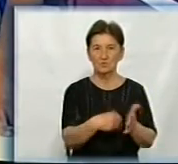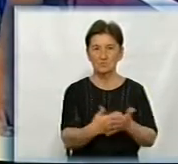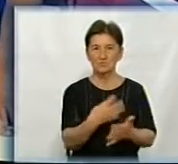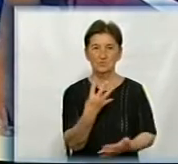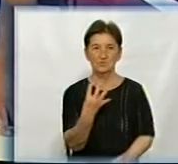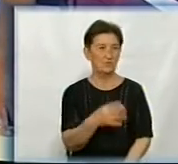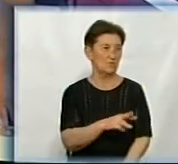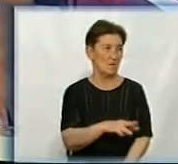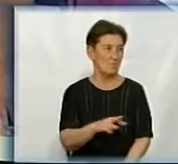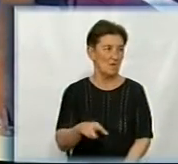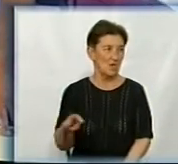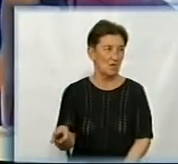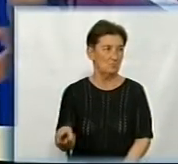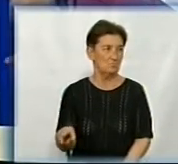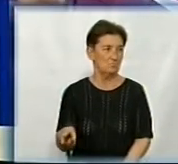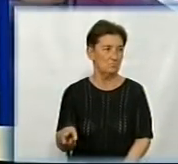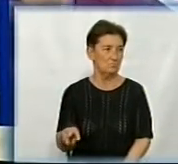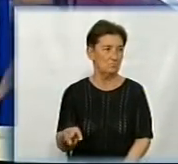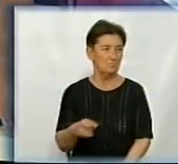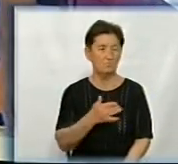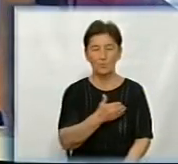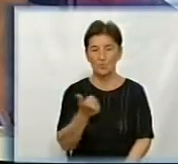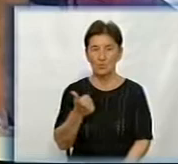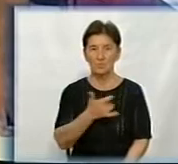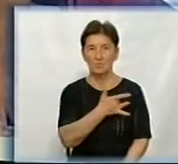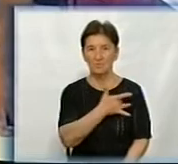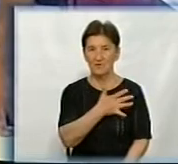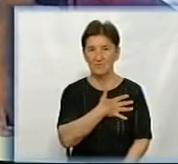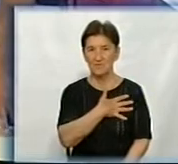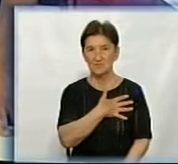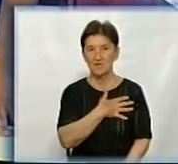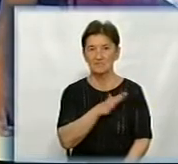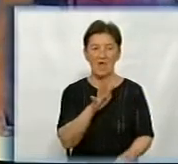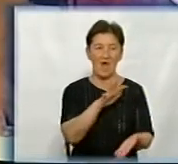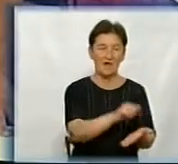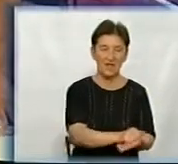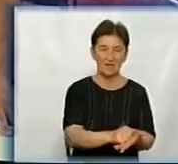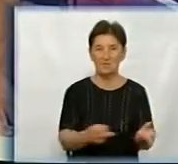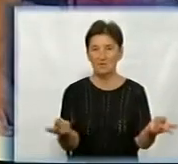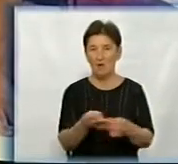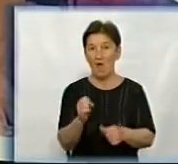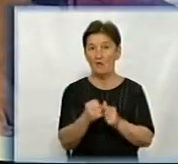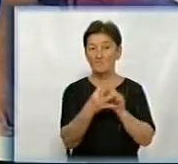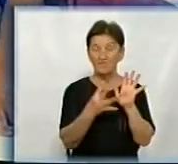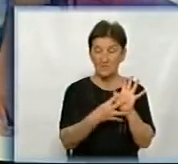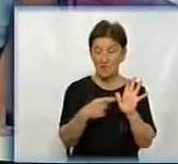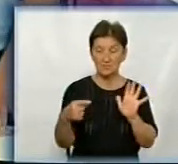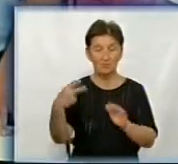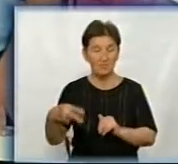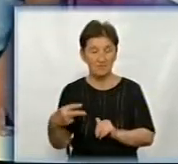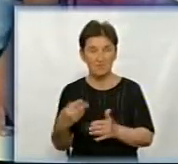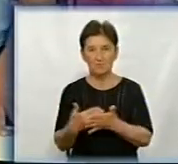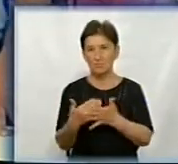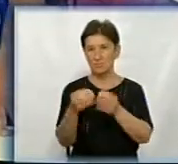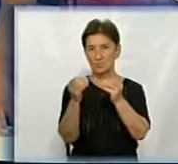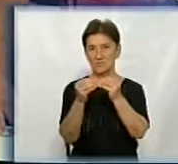4 мільйонів, здається, від приватизації оренди разом, то в 2019 році це вже було близько